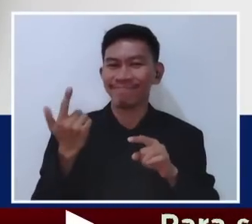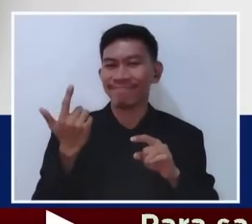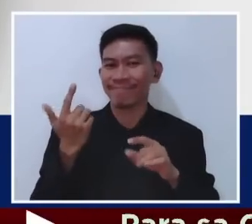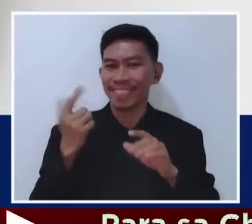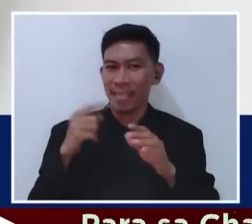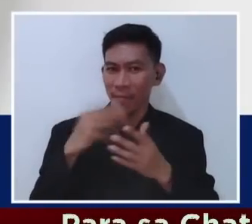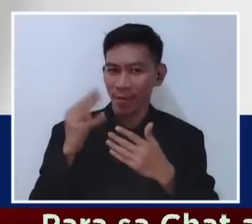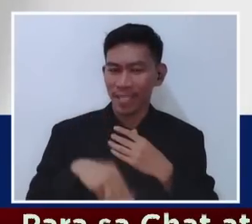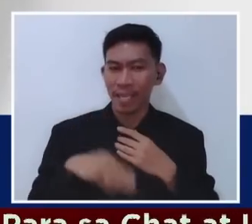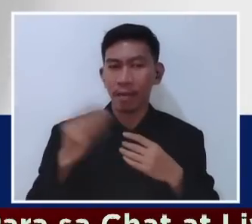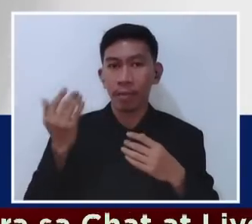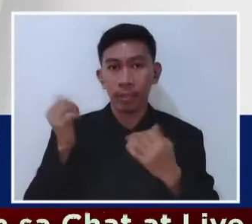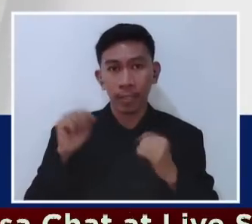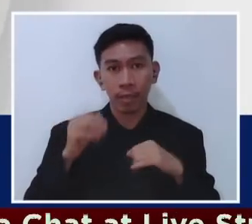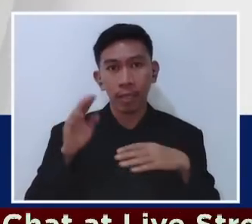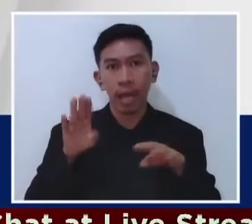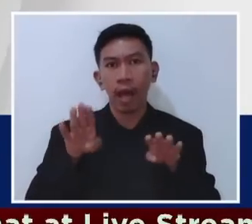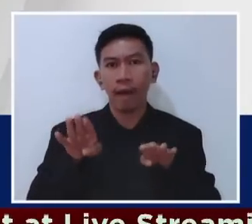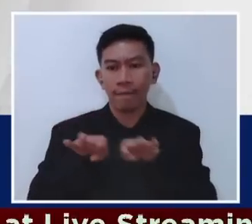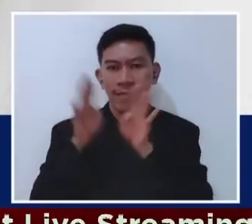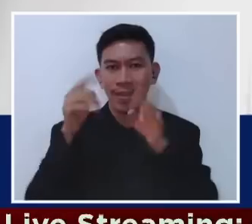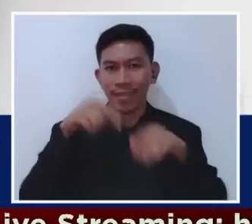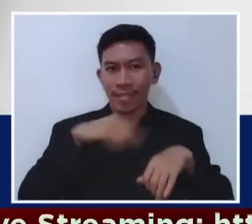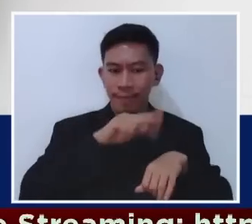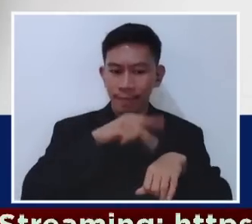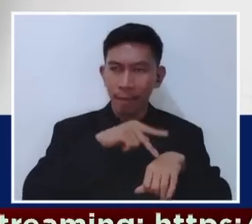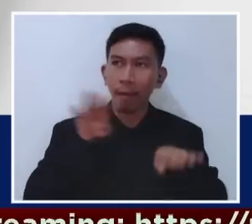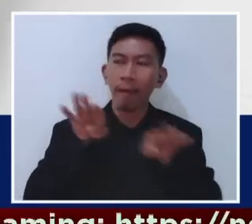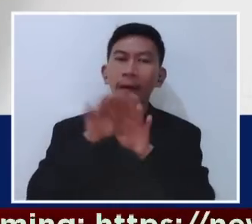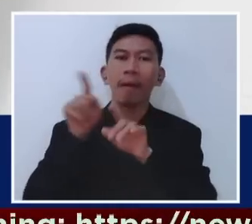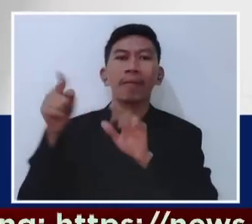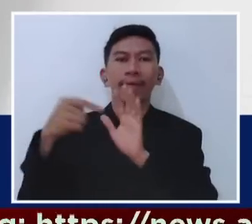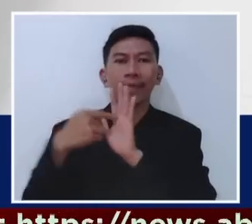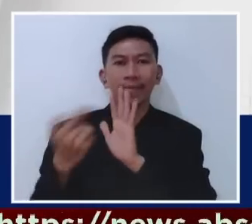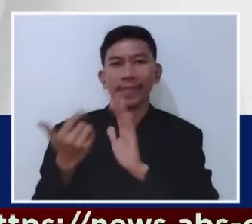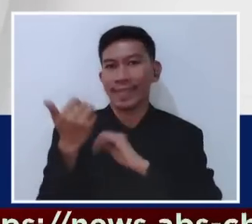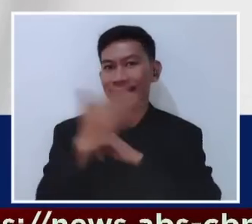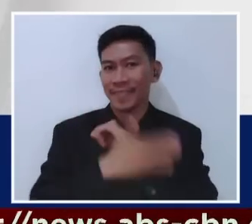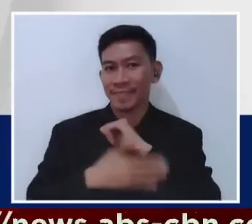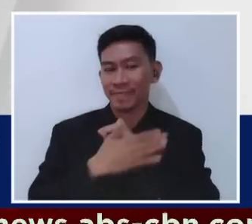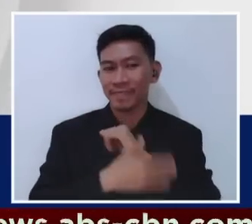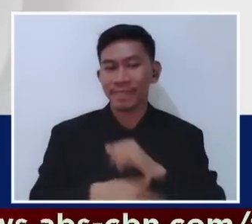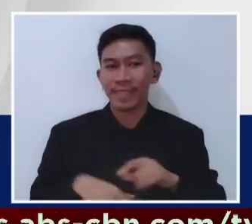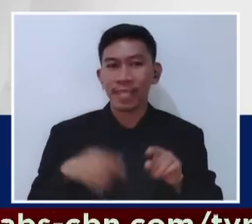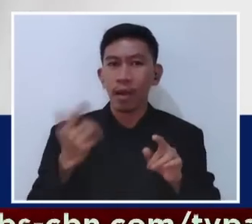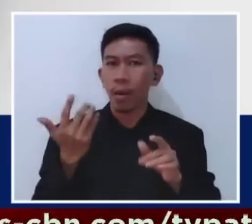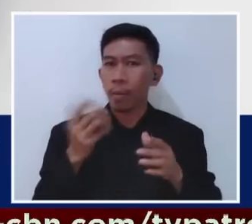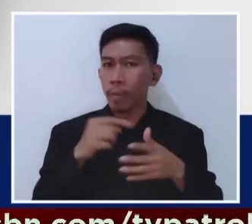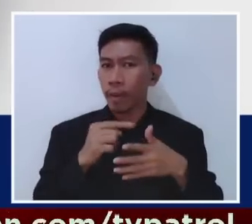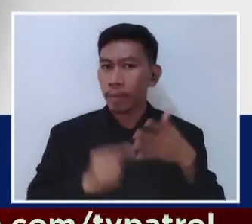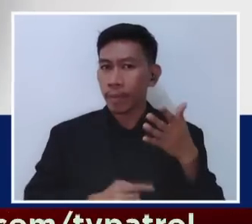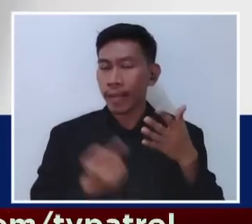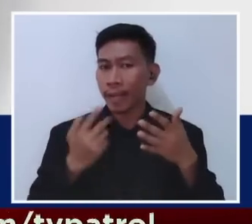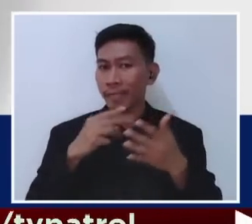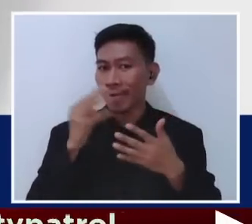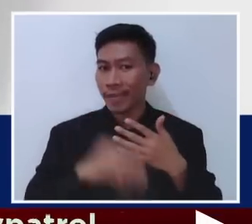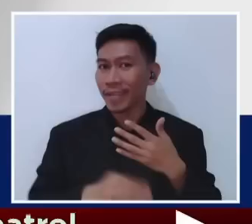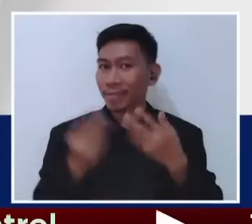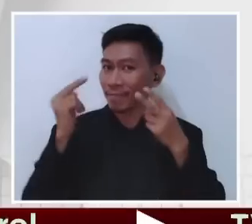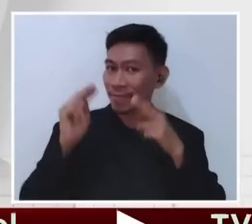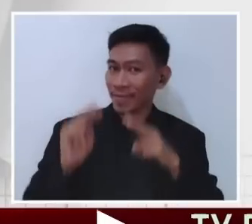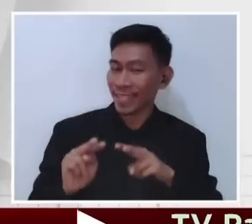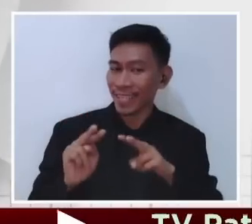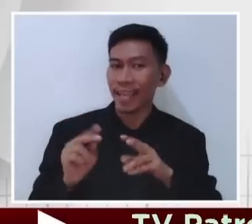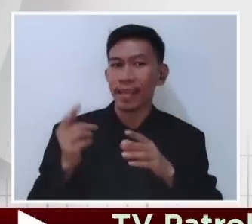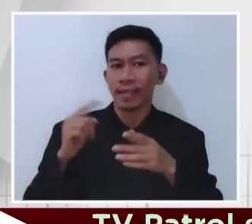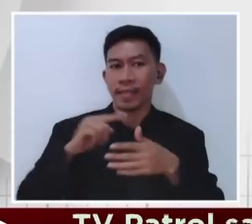ng mga ito sa Pilipinas. Ilan sa mga programang masusubaybayan ng live at on-demand ang FPJ's